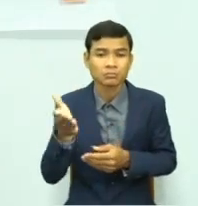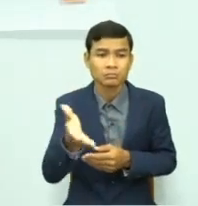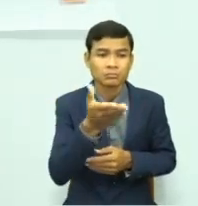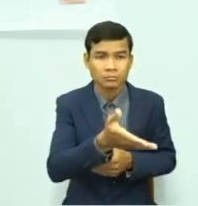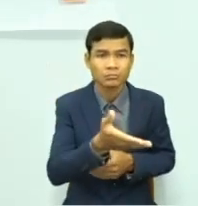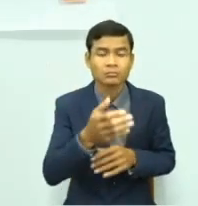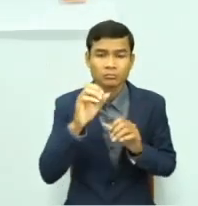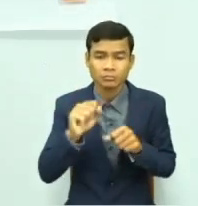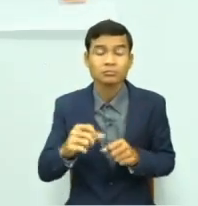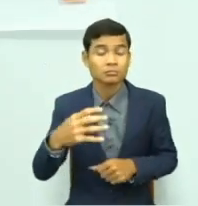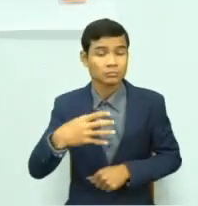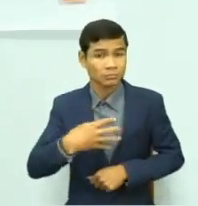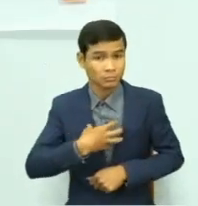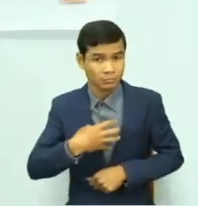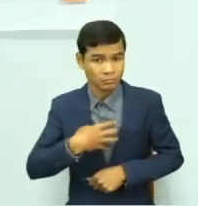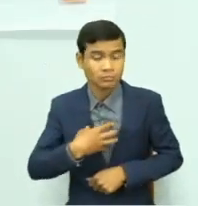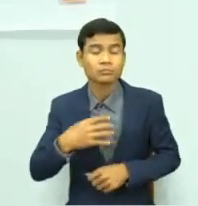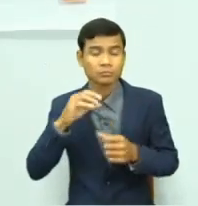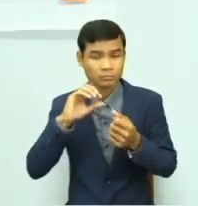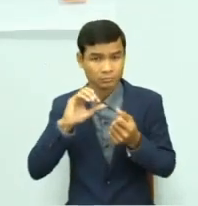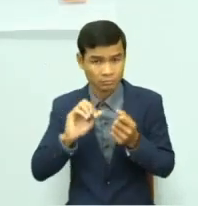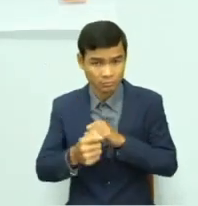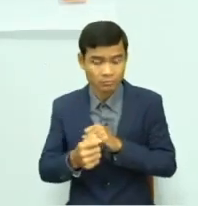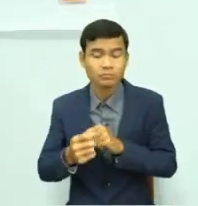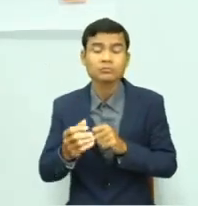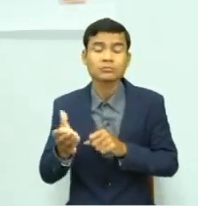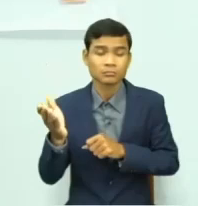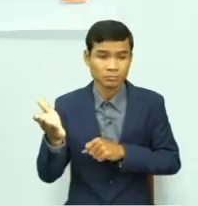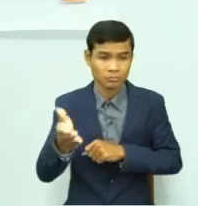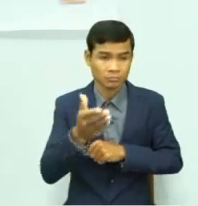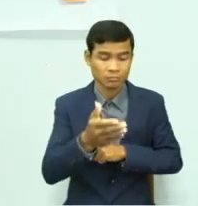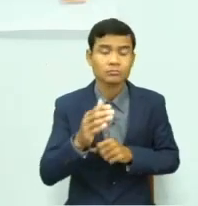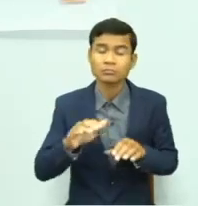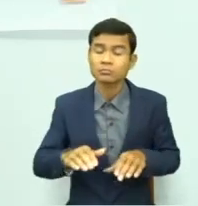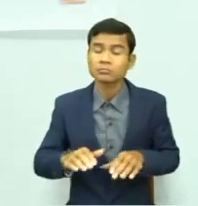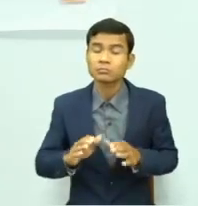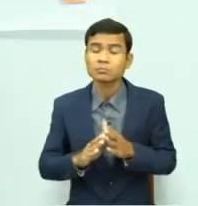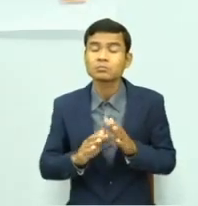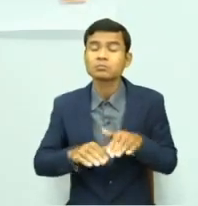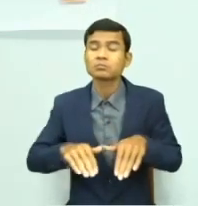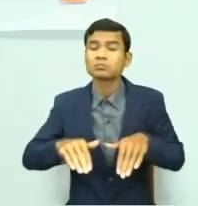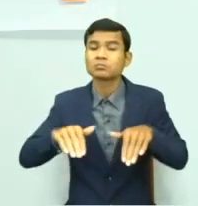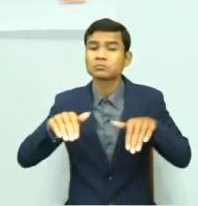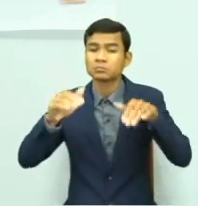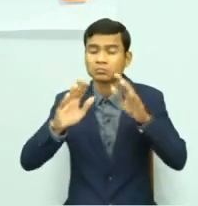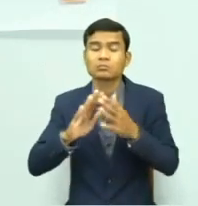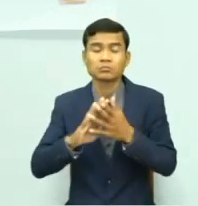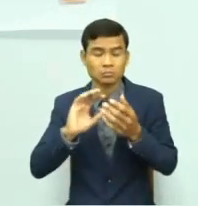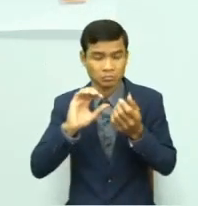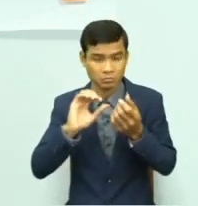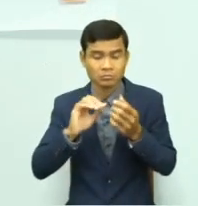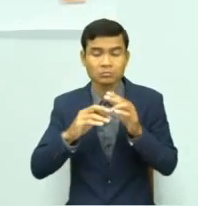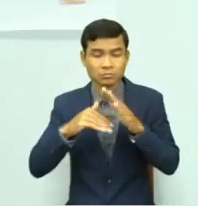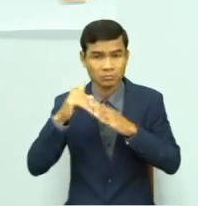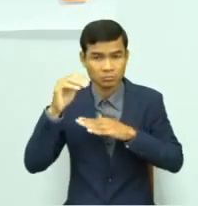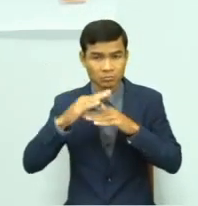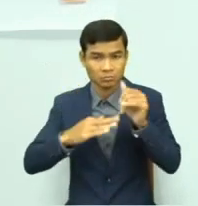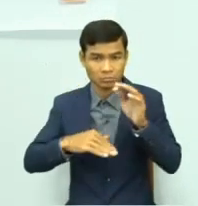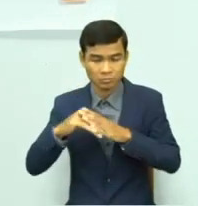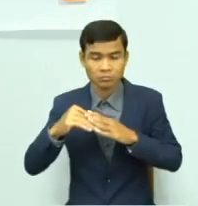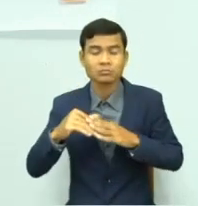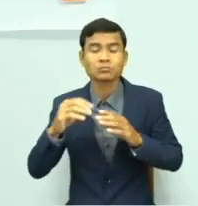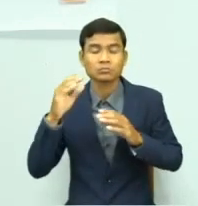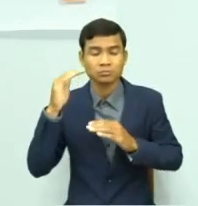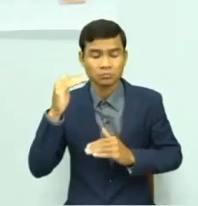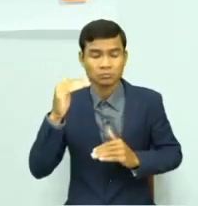nắng chá chóng khai khuôn đọc bạc con nìa chá chiến nhẹ co sang sna đầy thùng thùng đôi càng